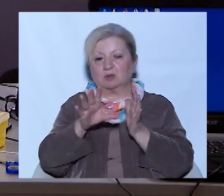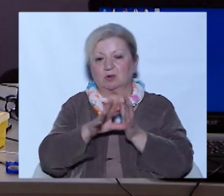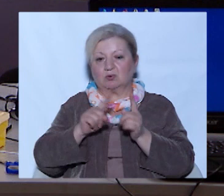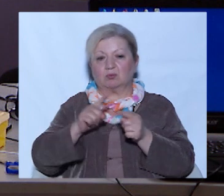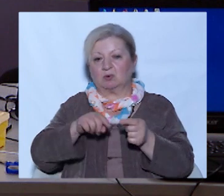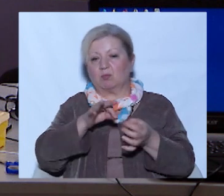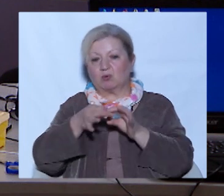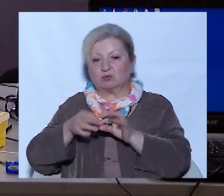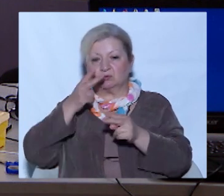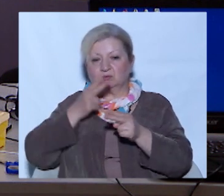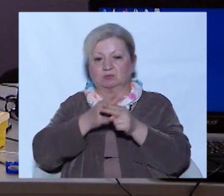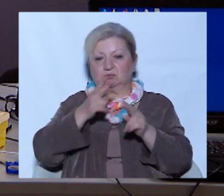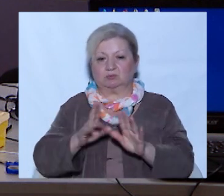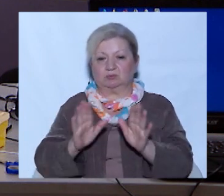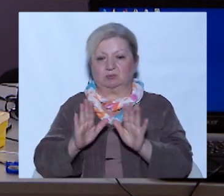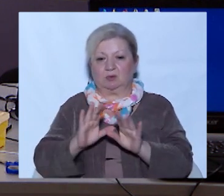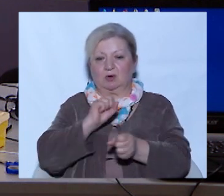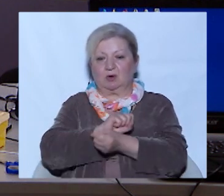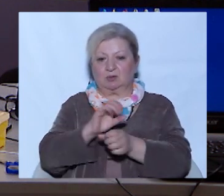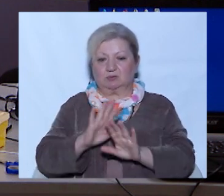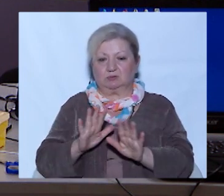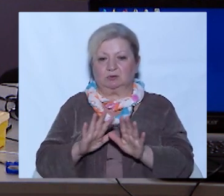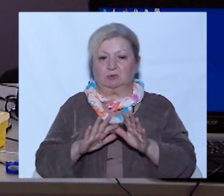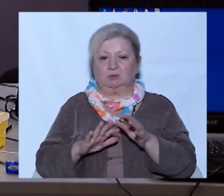მან ეს პროცესი არ შეაჩეროს.